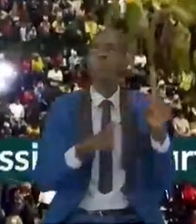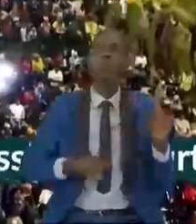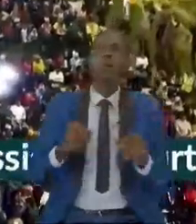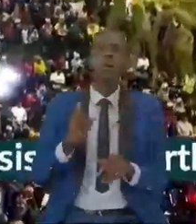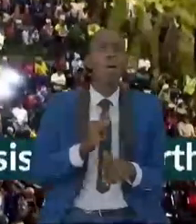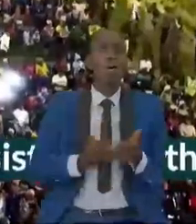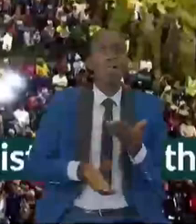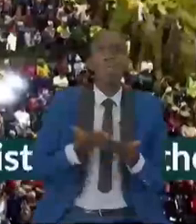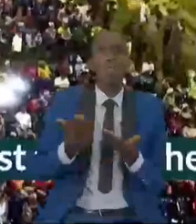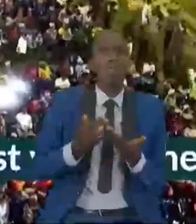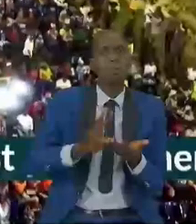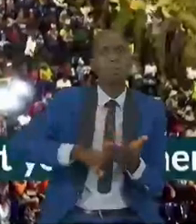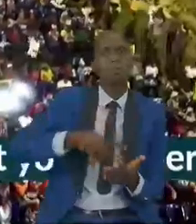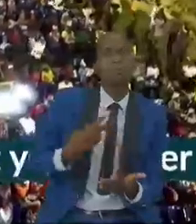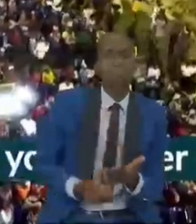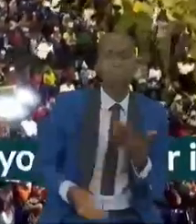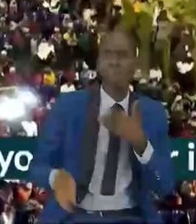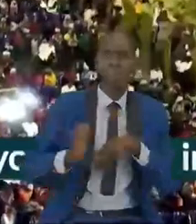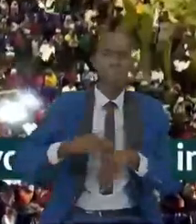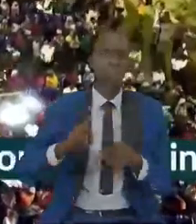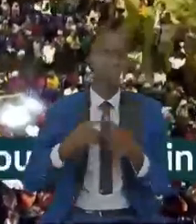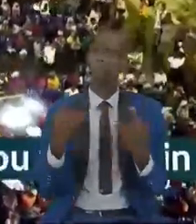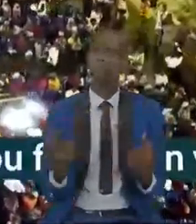Faisons tout possible.